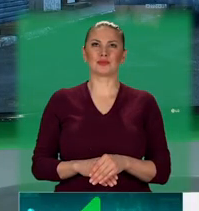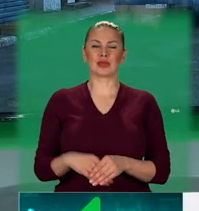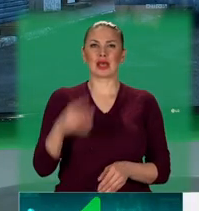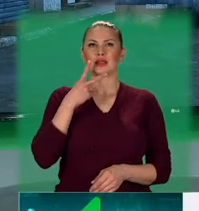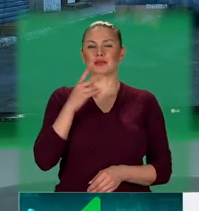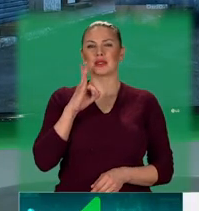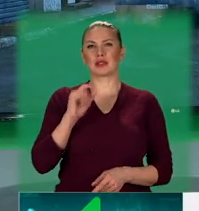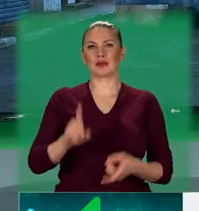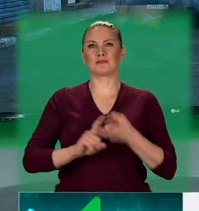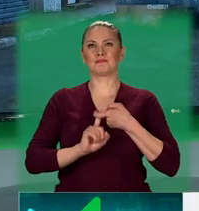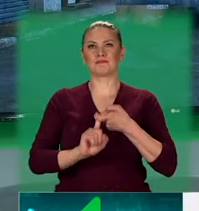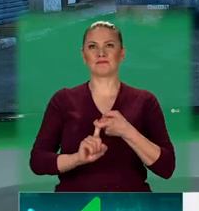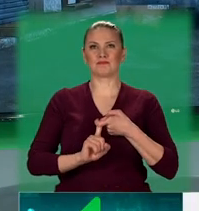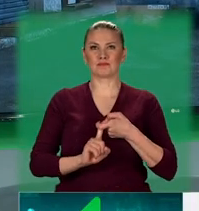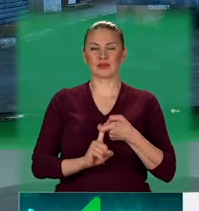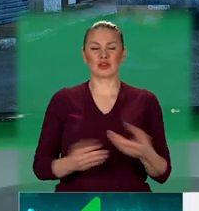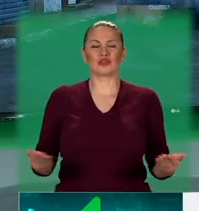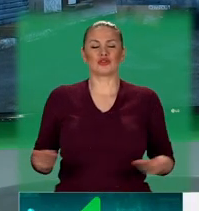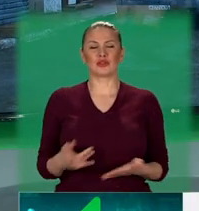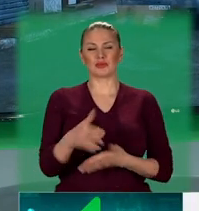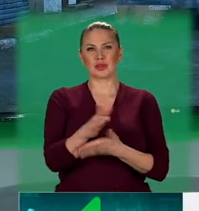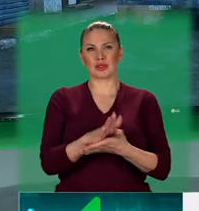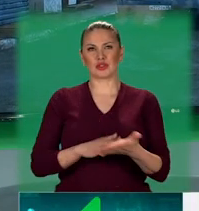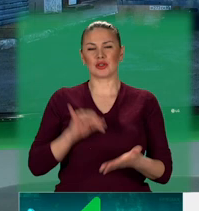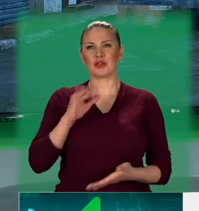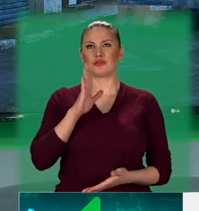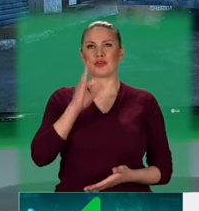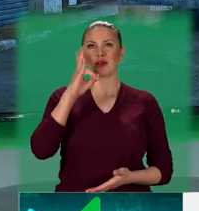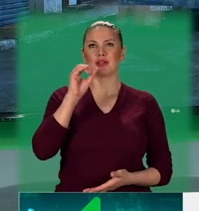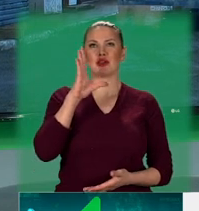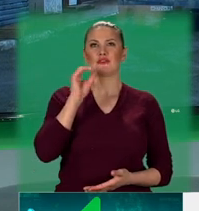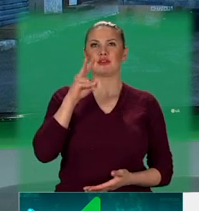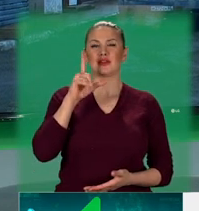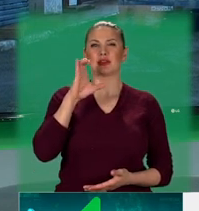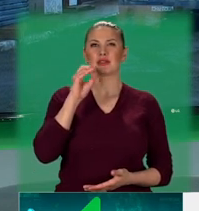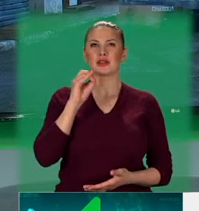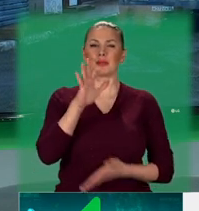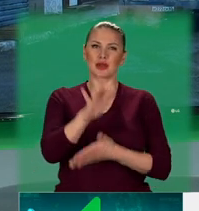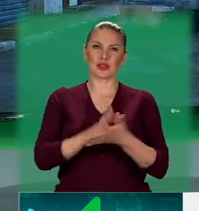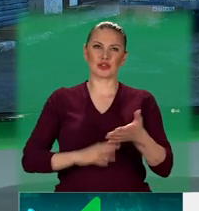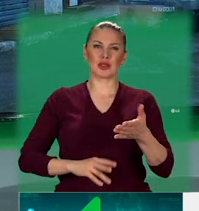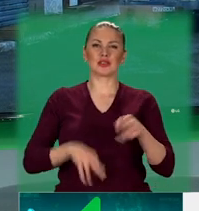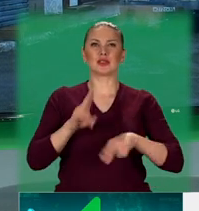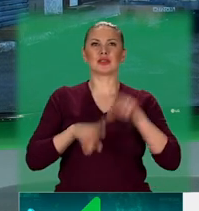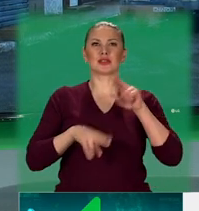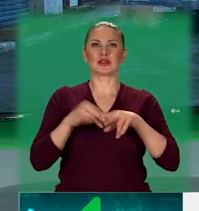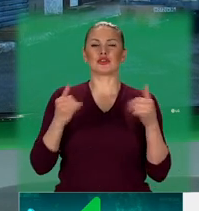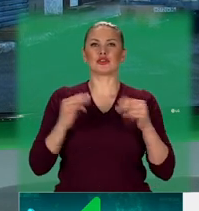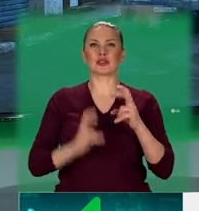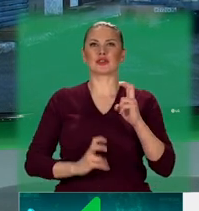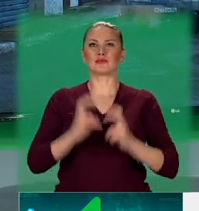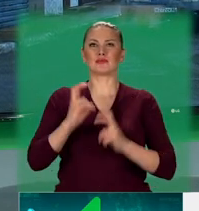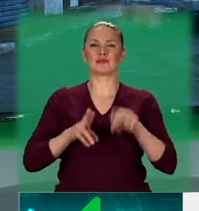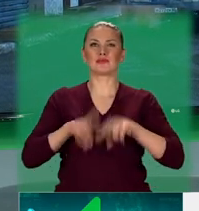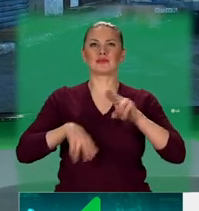Несмотря на пандемию коронавируса, жизнь продолжается, и в портовом Невельске не прекращается строительство. В центре города сейчас возводится автобусная станция.